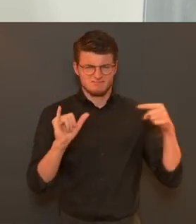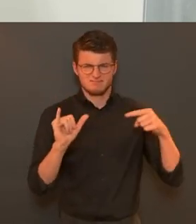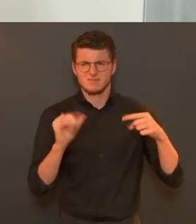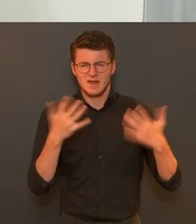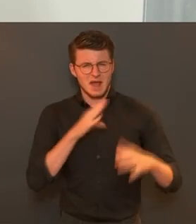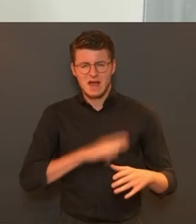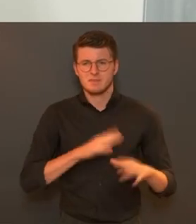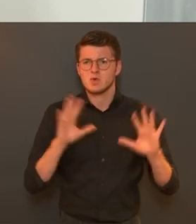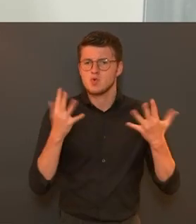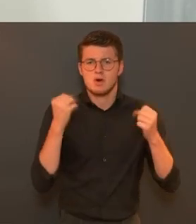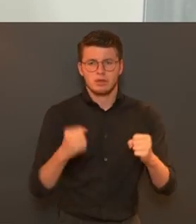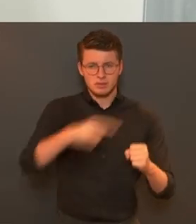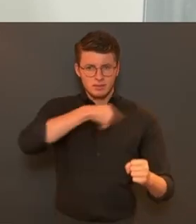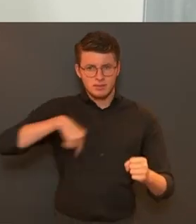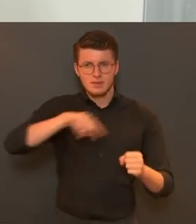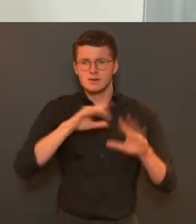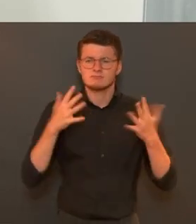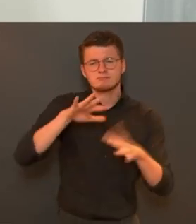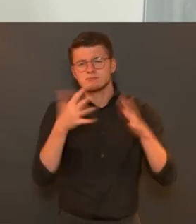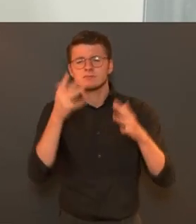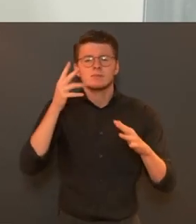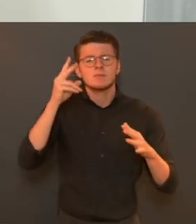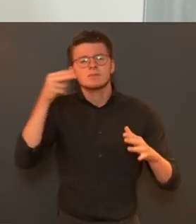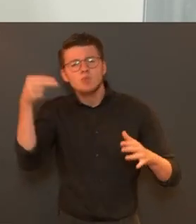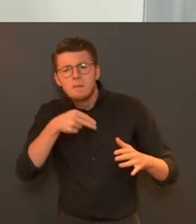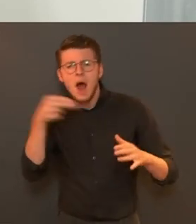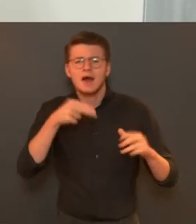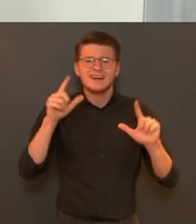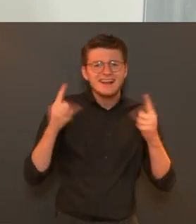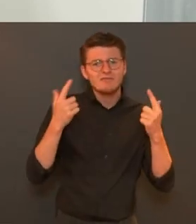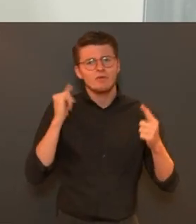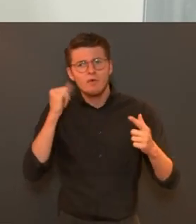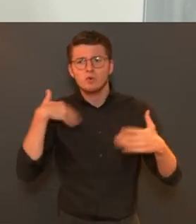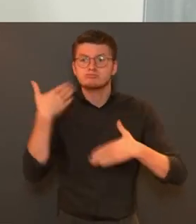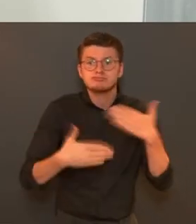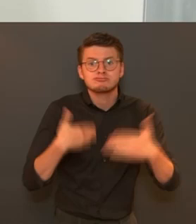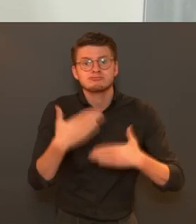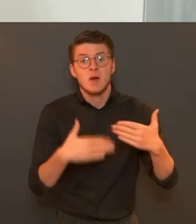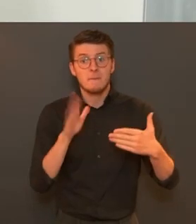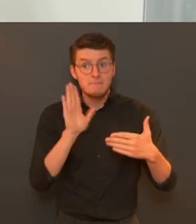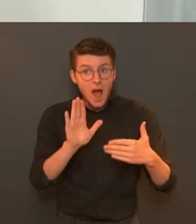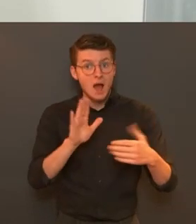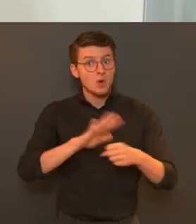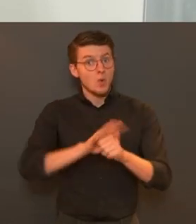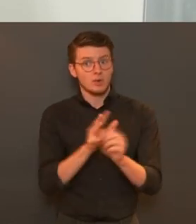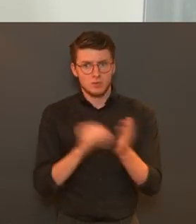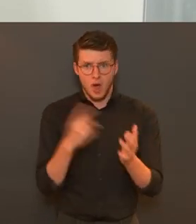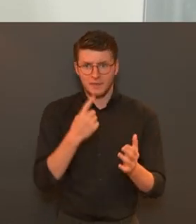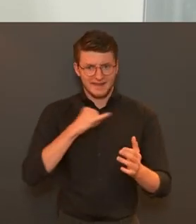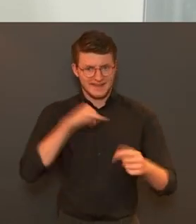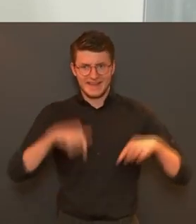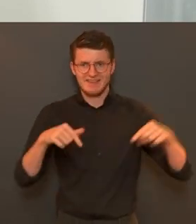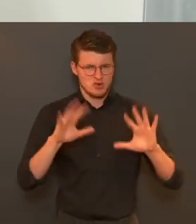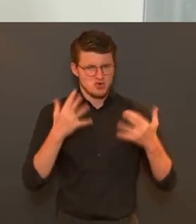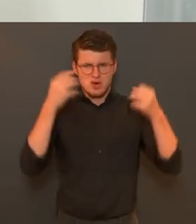Comment pouvons-nous, tout doucement, retourner vers une situation qui serait la plus normale possible, tout en